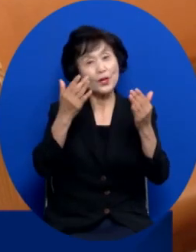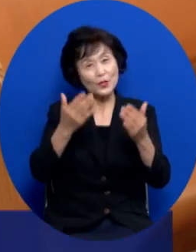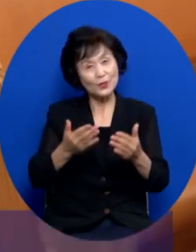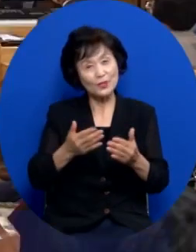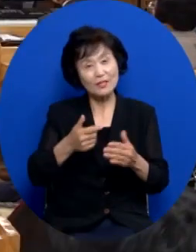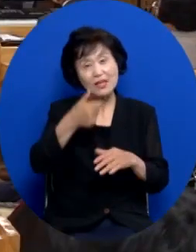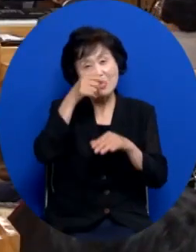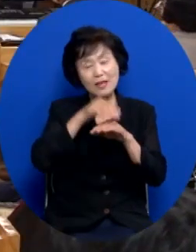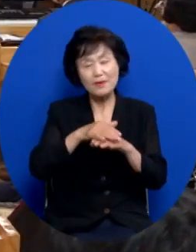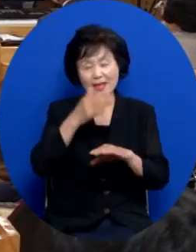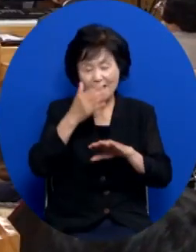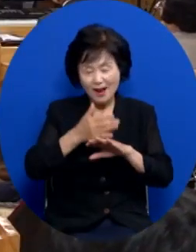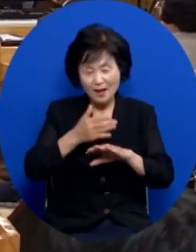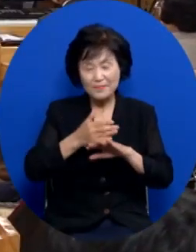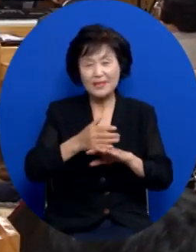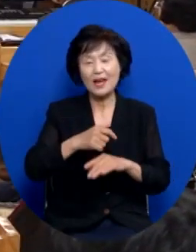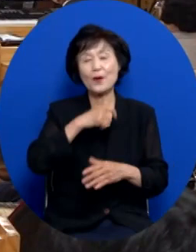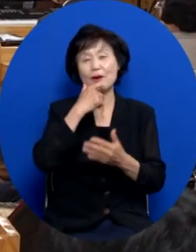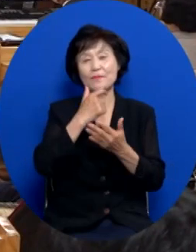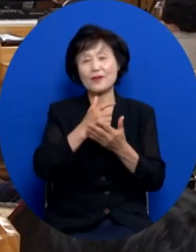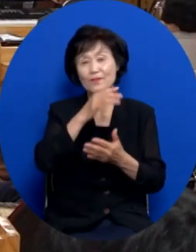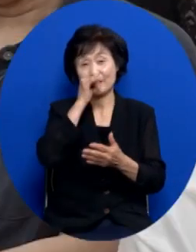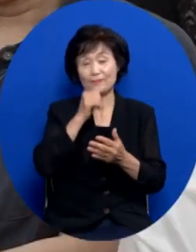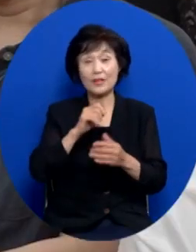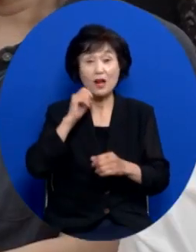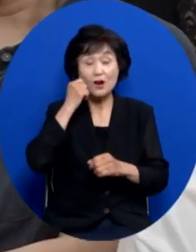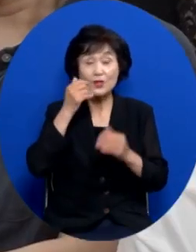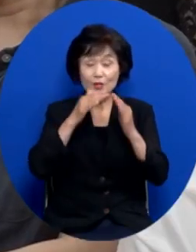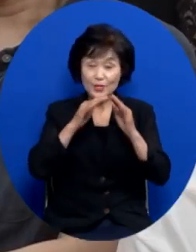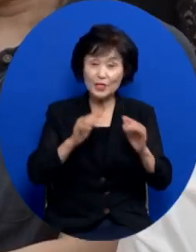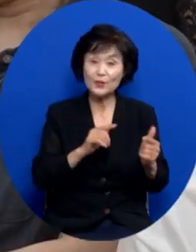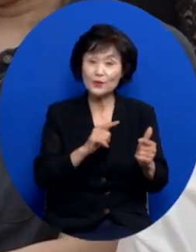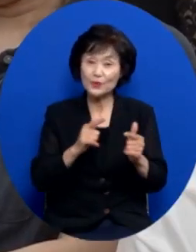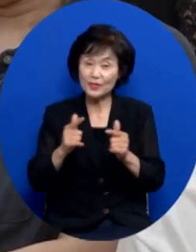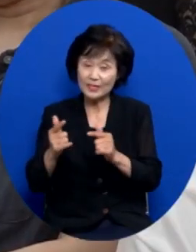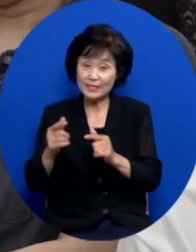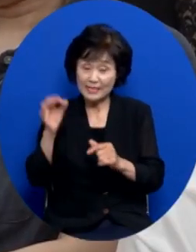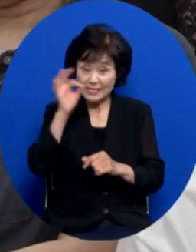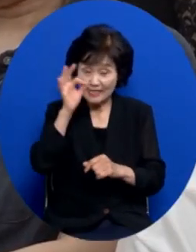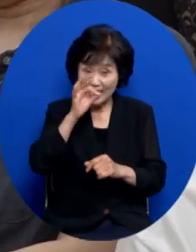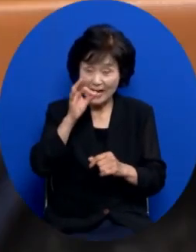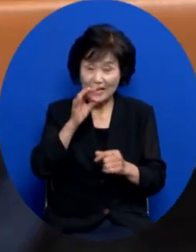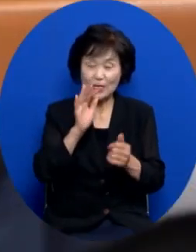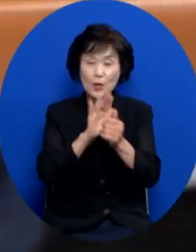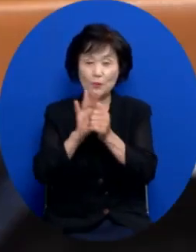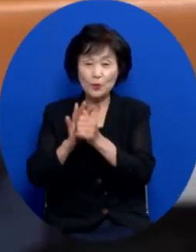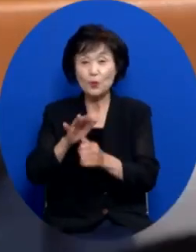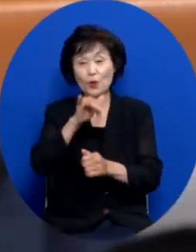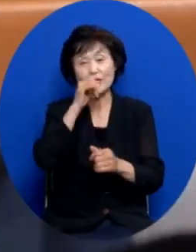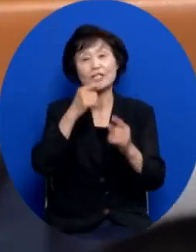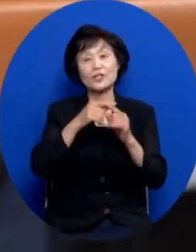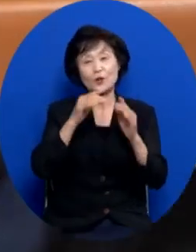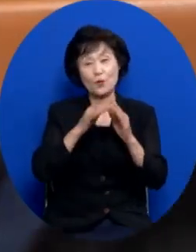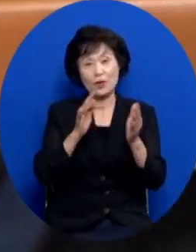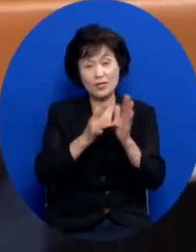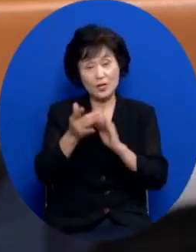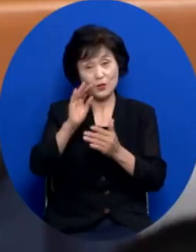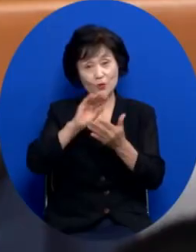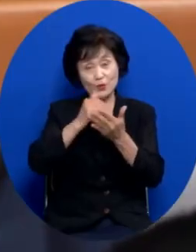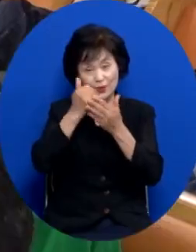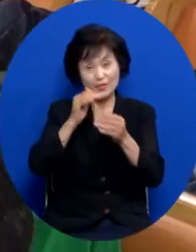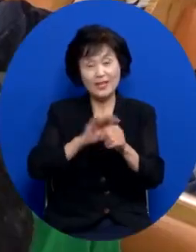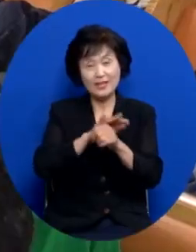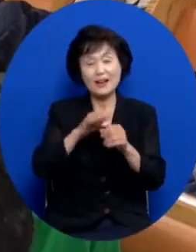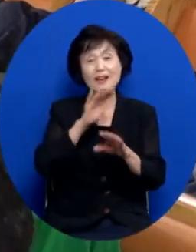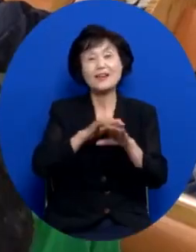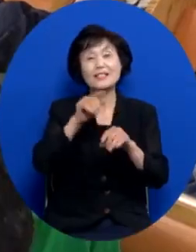감동하고. 또한 소외된 이들을 찾아가 먼저 구제의 손길을 내미는 목민 목회를 통해 예수 그리스도의 사랑을 실천하는